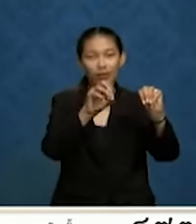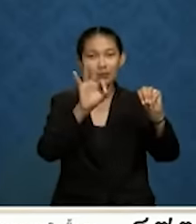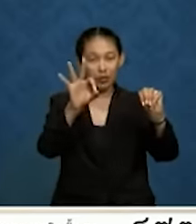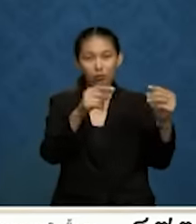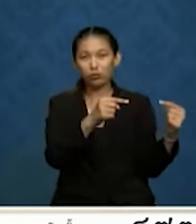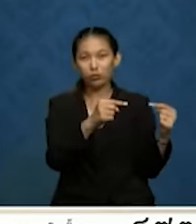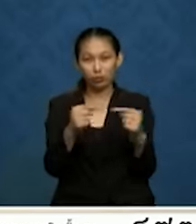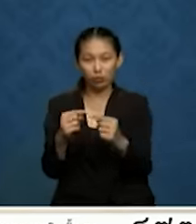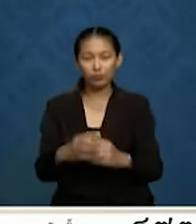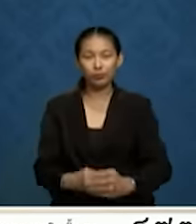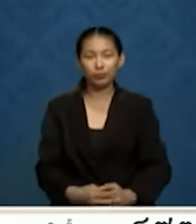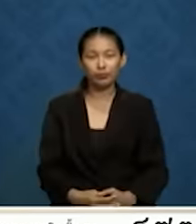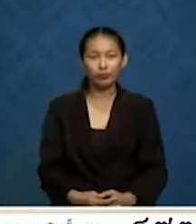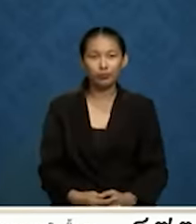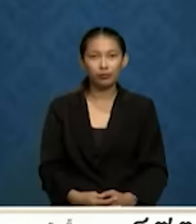ครับ